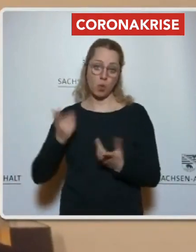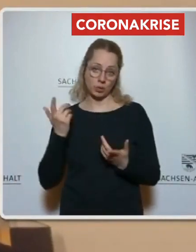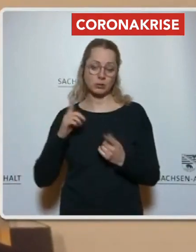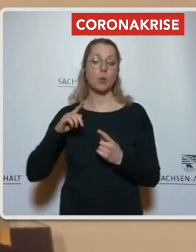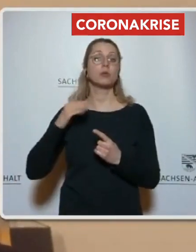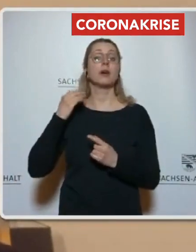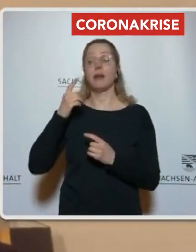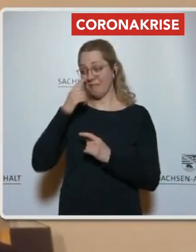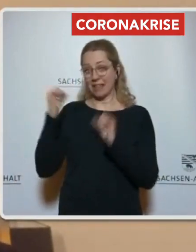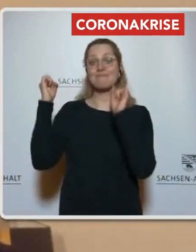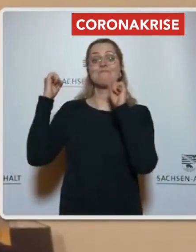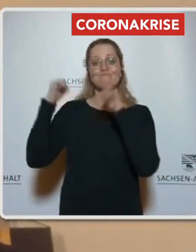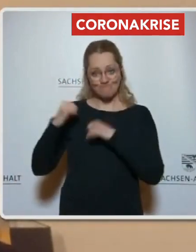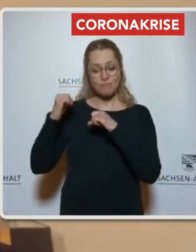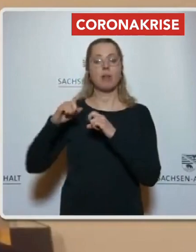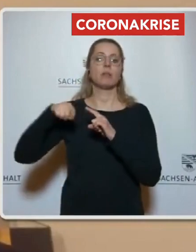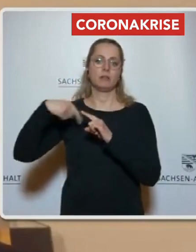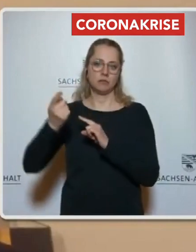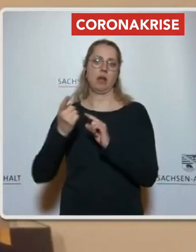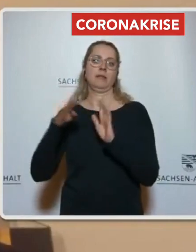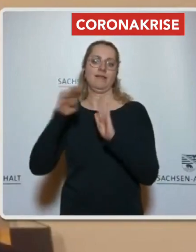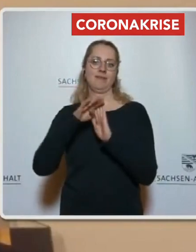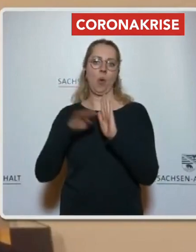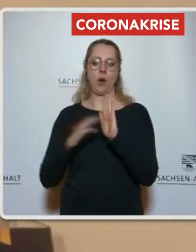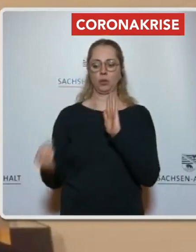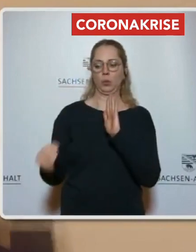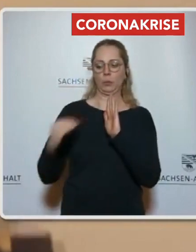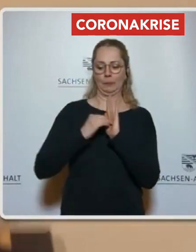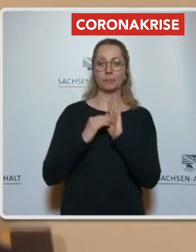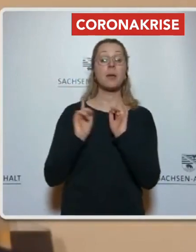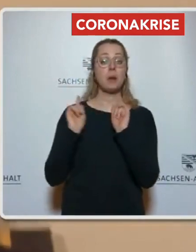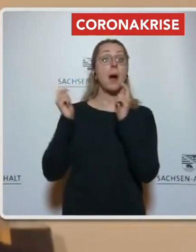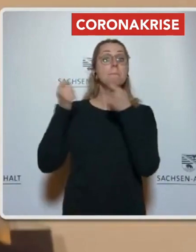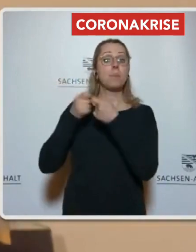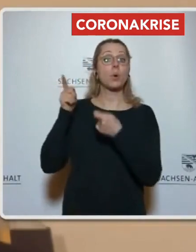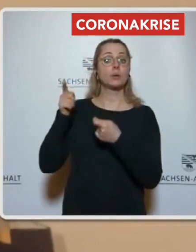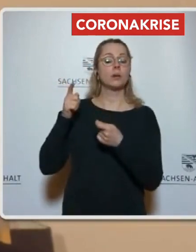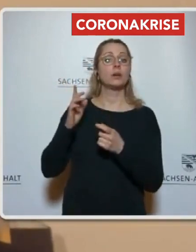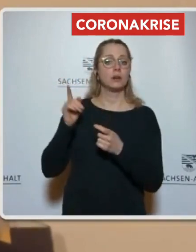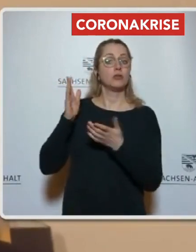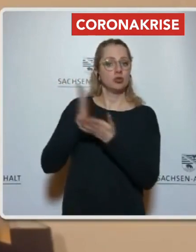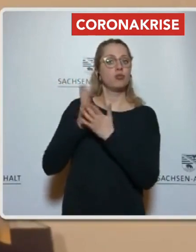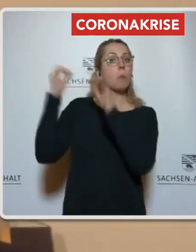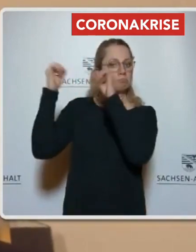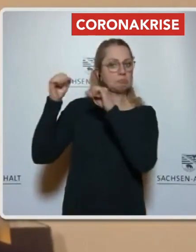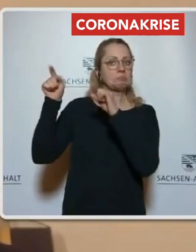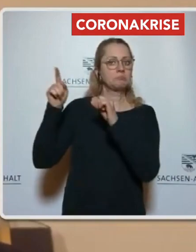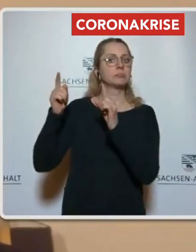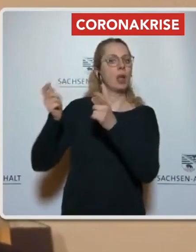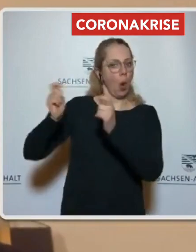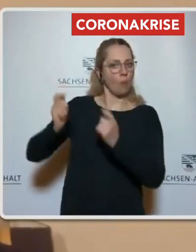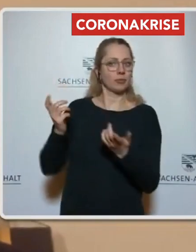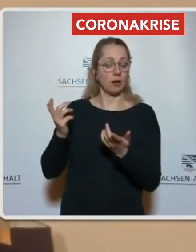Platz finden. Der politische Auftrag dem Grunde nach ist erteilt, auch durch die Kanzlerin. Inwieweit das